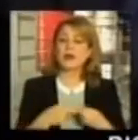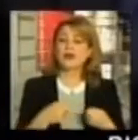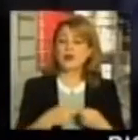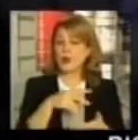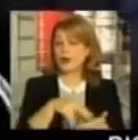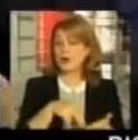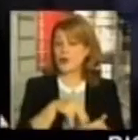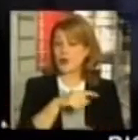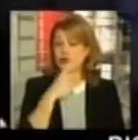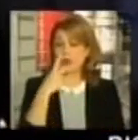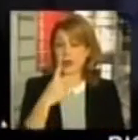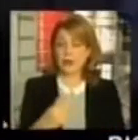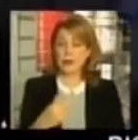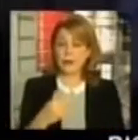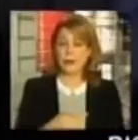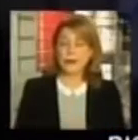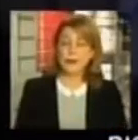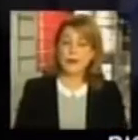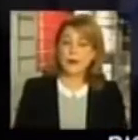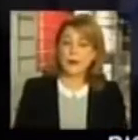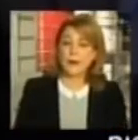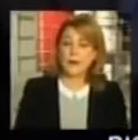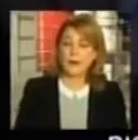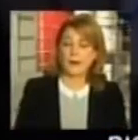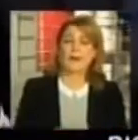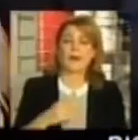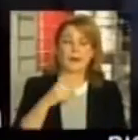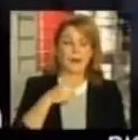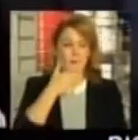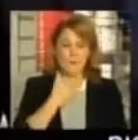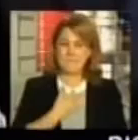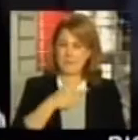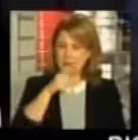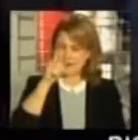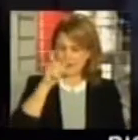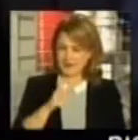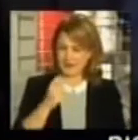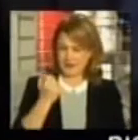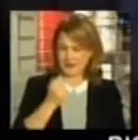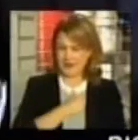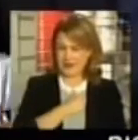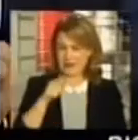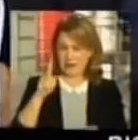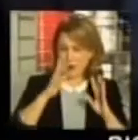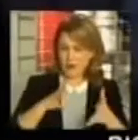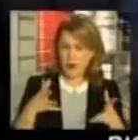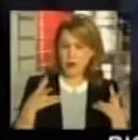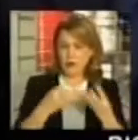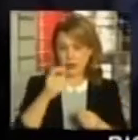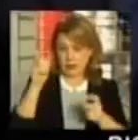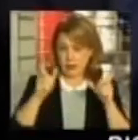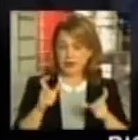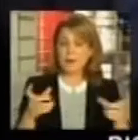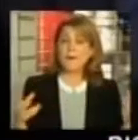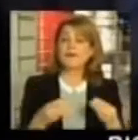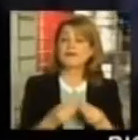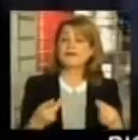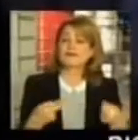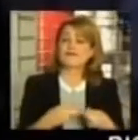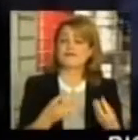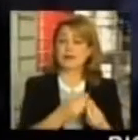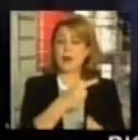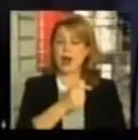שראינו באירוע, ובהן נראה בין היתר ברוך מרזל ויחד עם אנשי היישוב היהודי בחברון, יחד עם החיילים. בין היתר הם